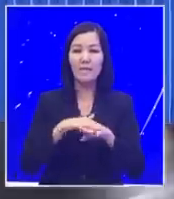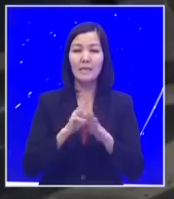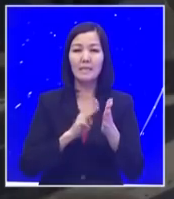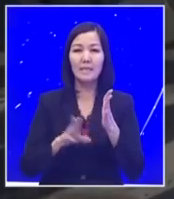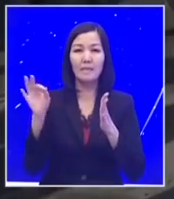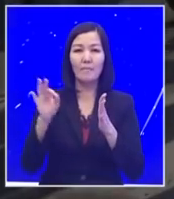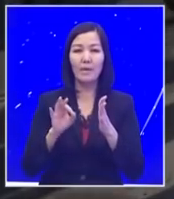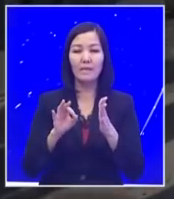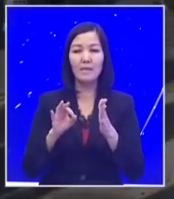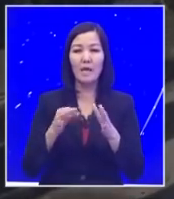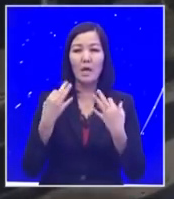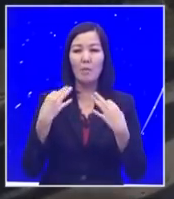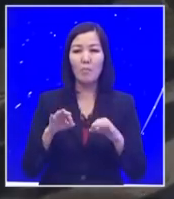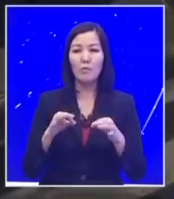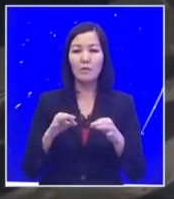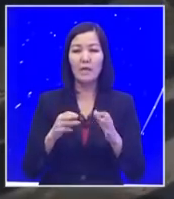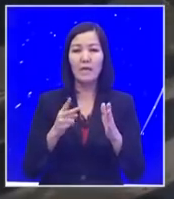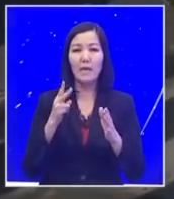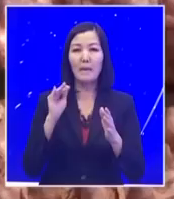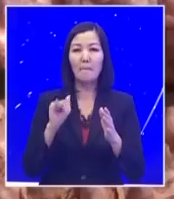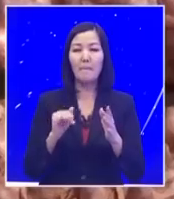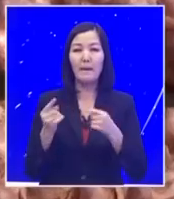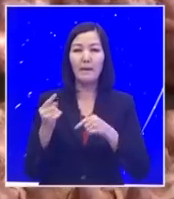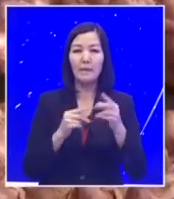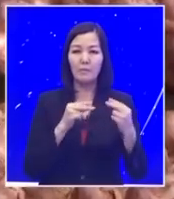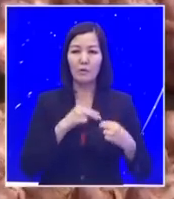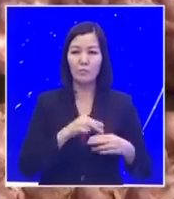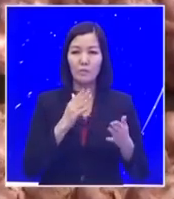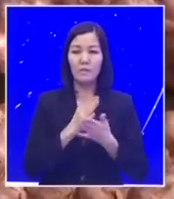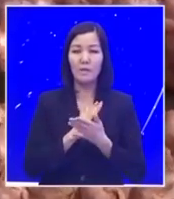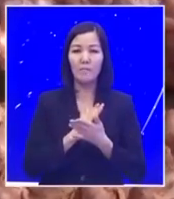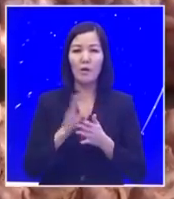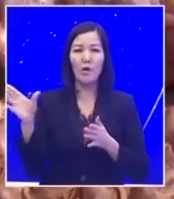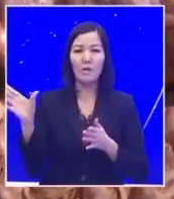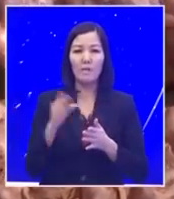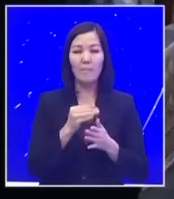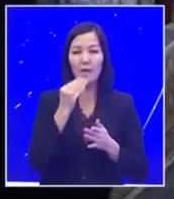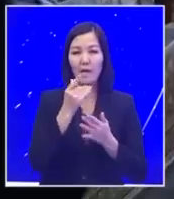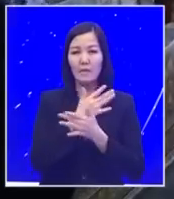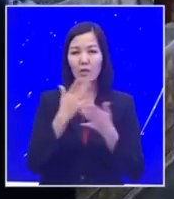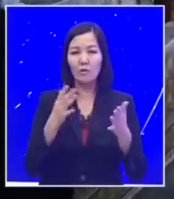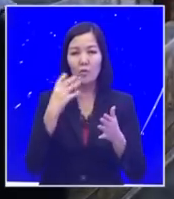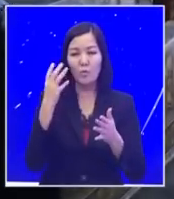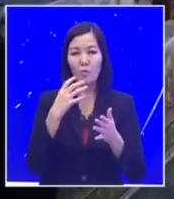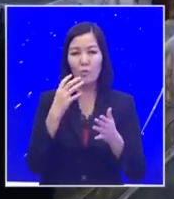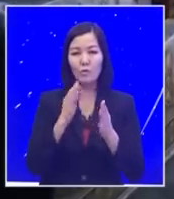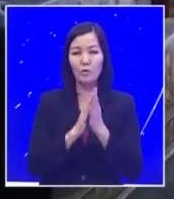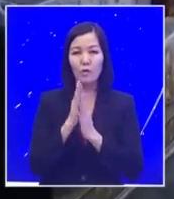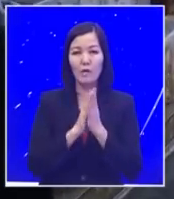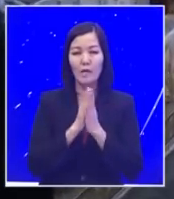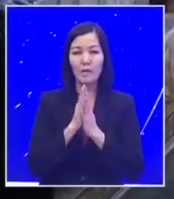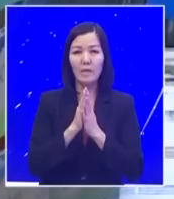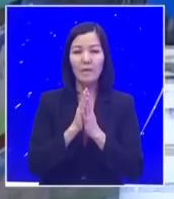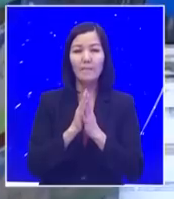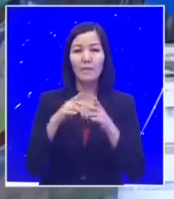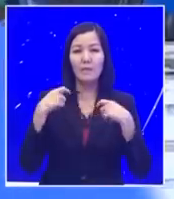қалды. Бүгінгі күні бар жоғы 2000-ға жоқ кәсіпкер жұмыс істеп тұр. Олардың барлығы азық-түлік пен көкөністерді тек көтермелеп